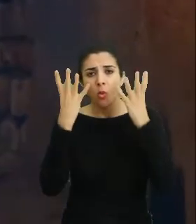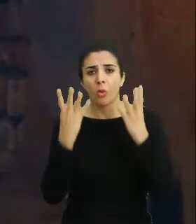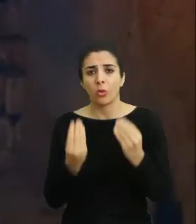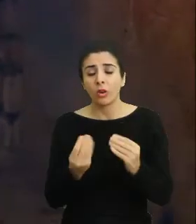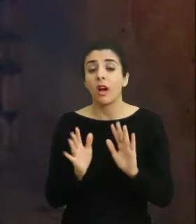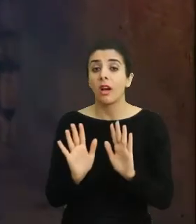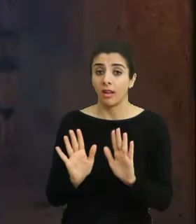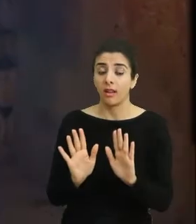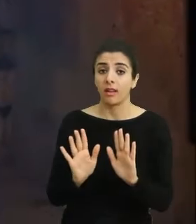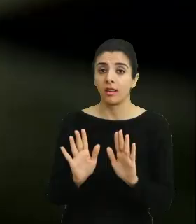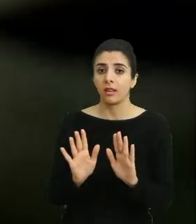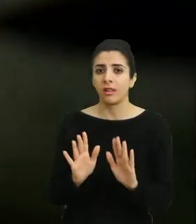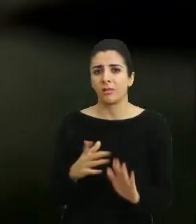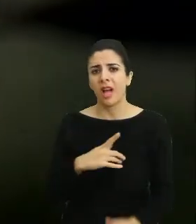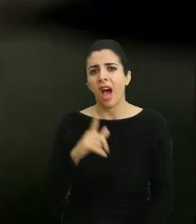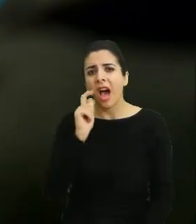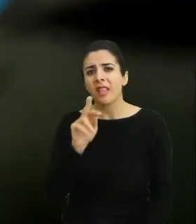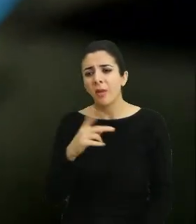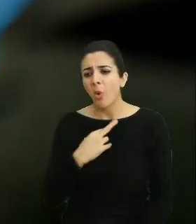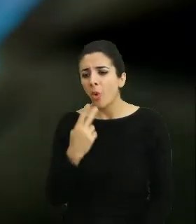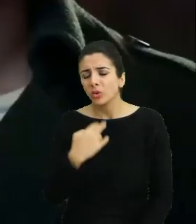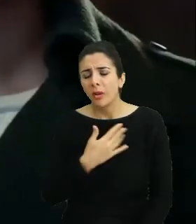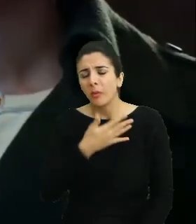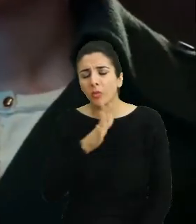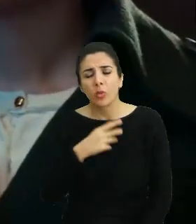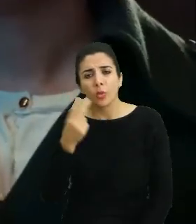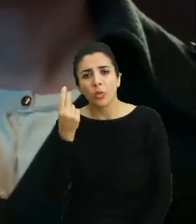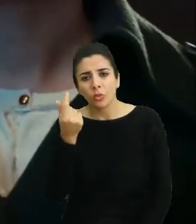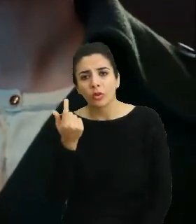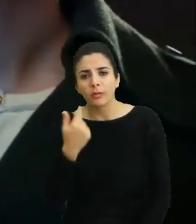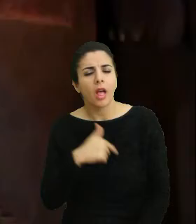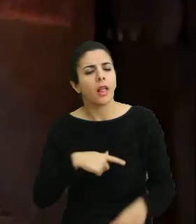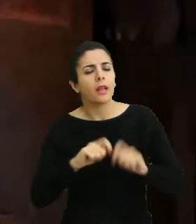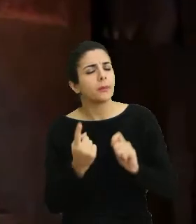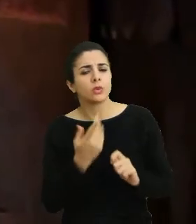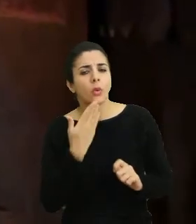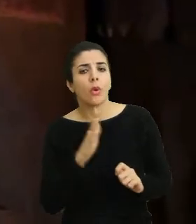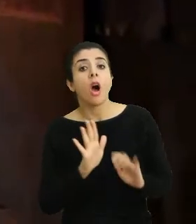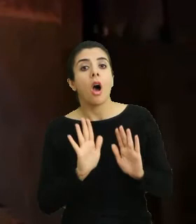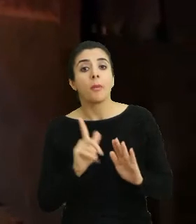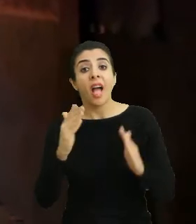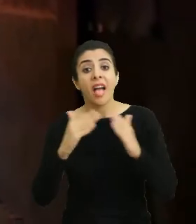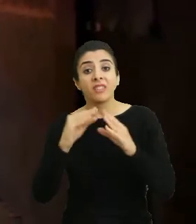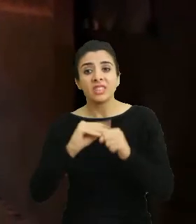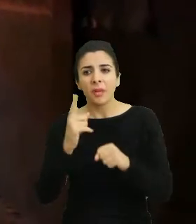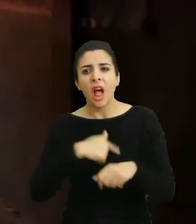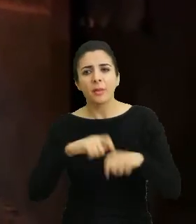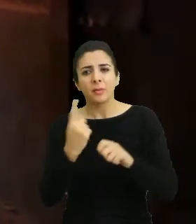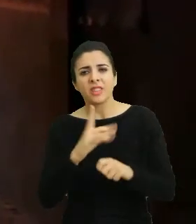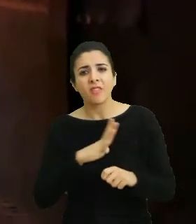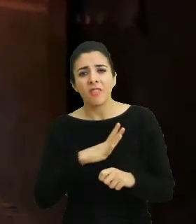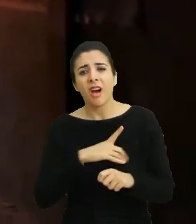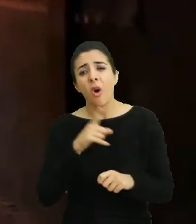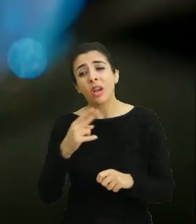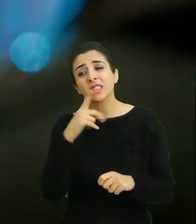Bak, adam gibi konuşmayı bile unuttuk neredeyse. Durdular. İncinmedim olur. Ama o evde incinen biri var. Yerinde olsam